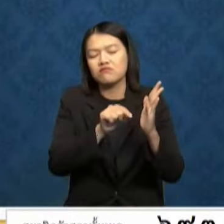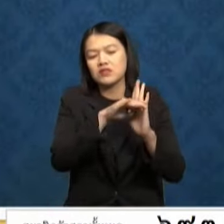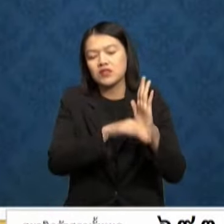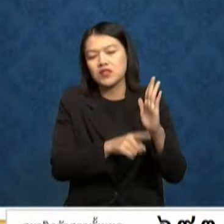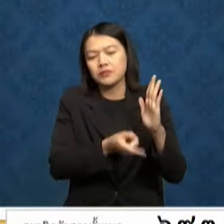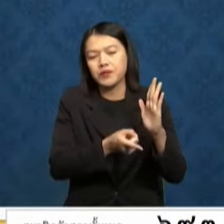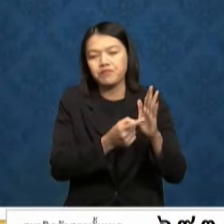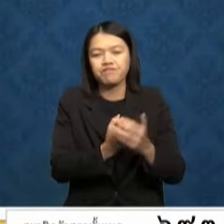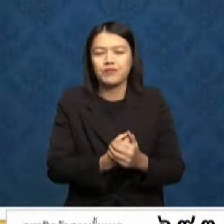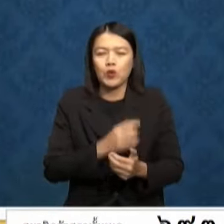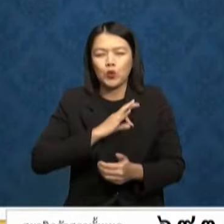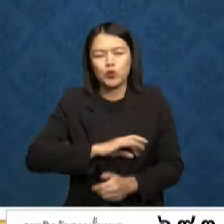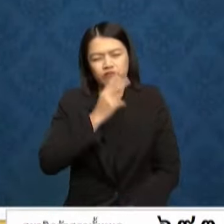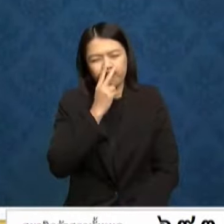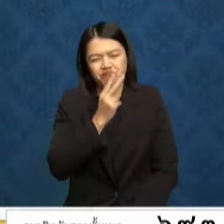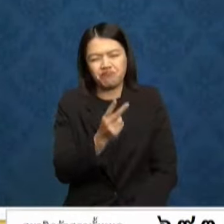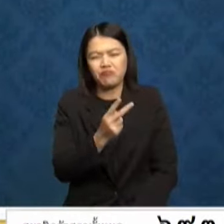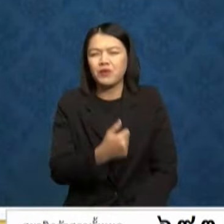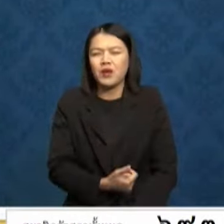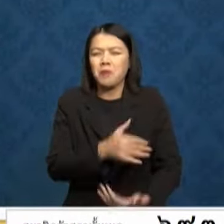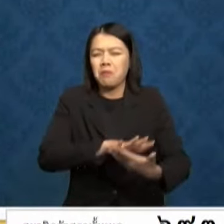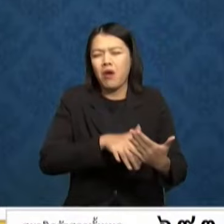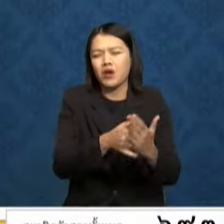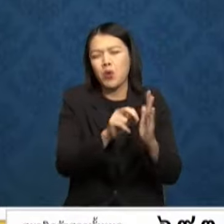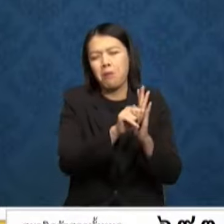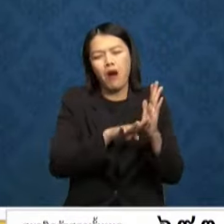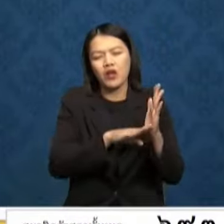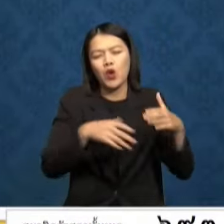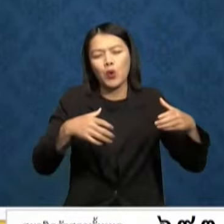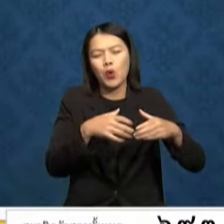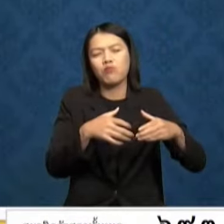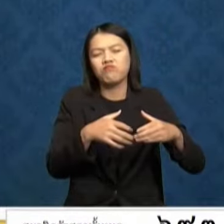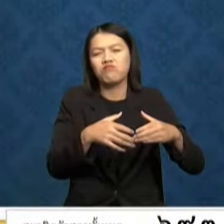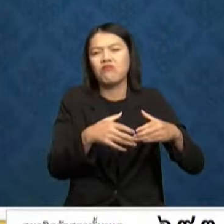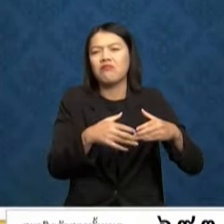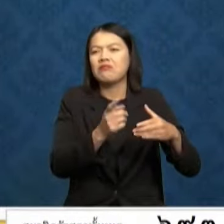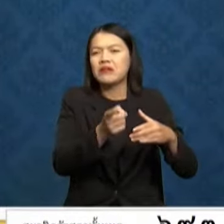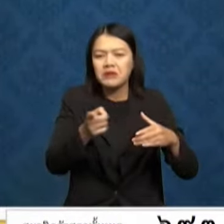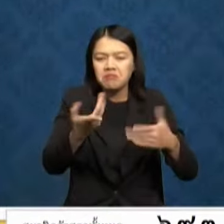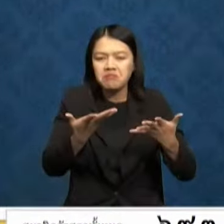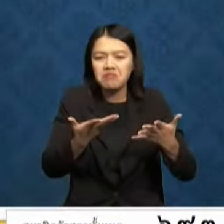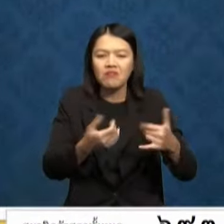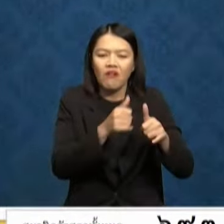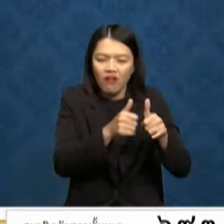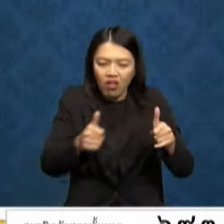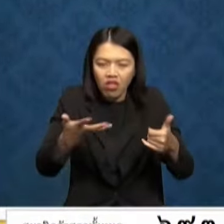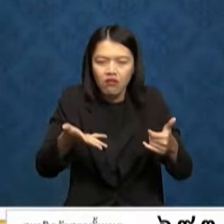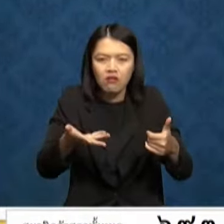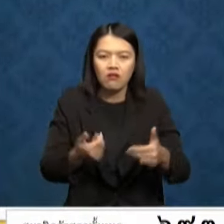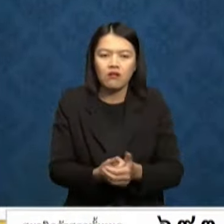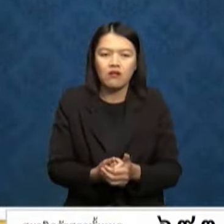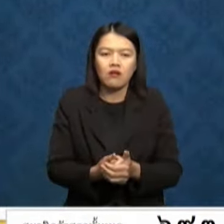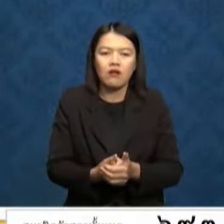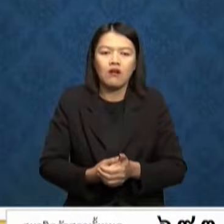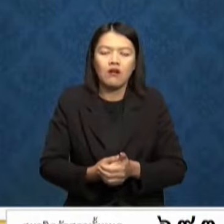เปรียบสมันทำให้แดเห็นว่าเป็นนโยบายจากกลุ่มชนชั้นนำเพื่อชนชั้นนำและ